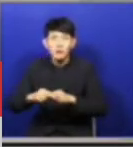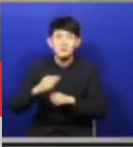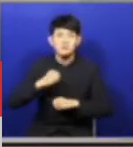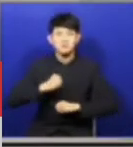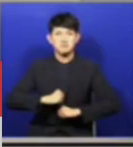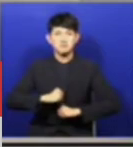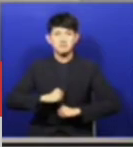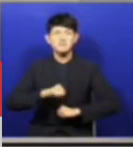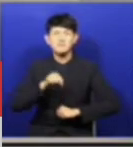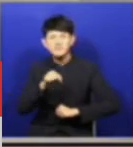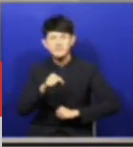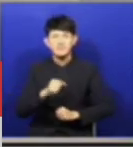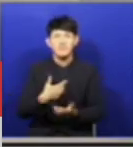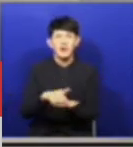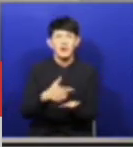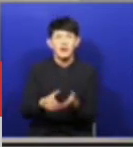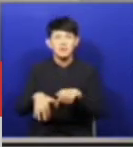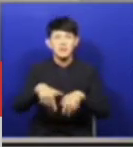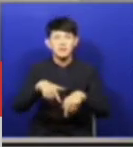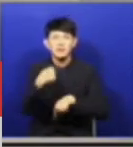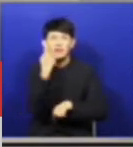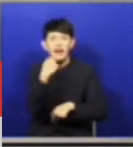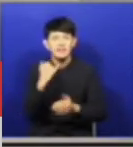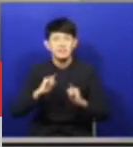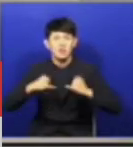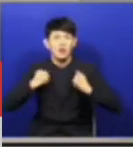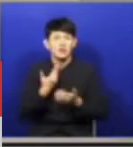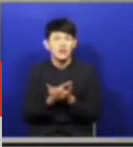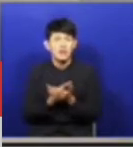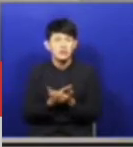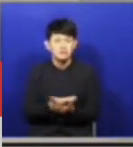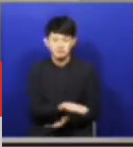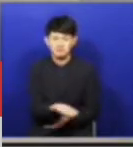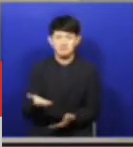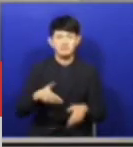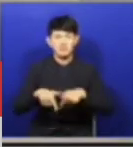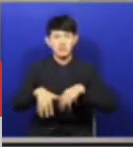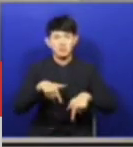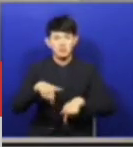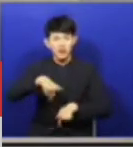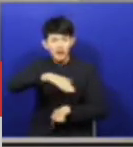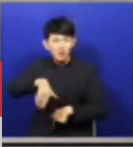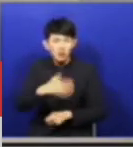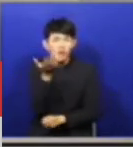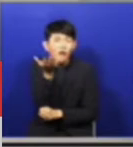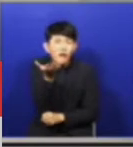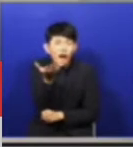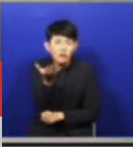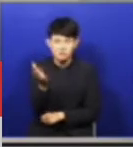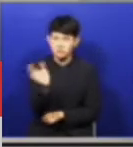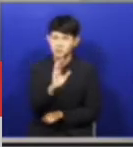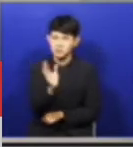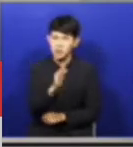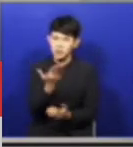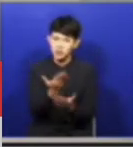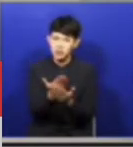ากจะบอกพี่น้องประชาชนว่ามันเป็นเงินของท่านท่านไม่ใช่ขอทานท่านต้องได้รับเ